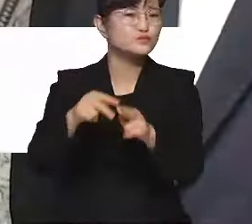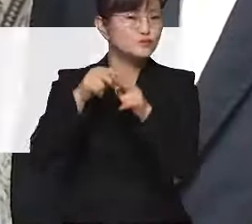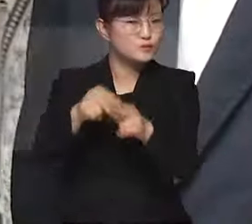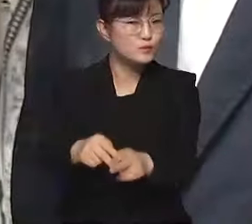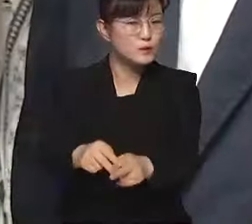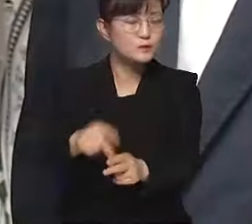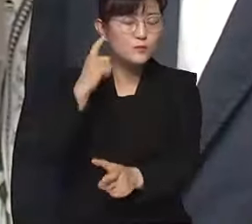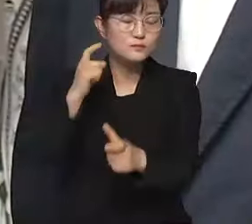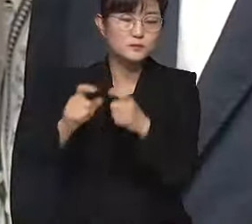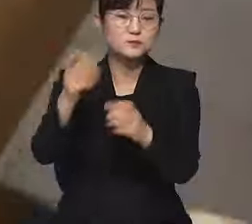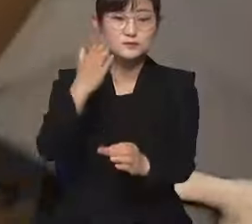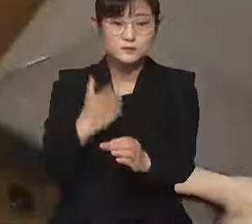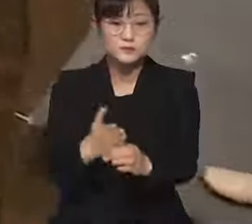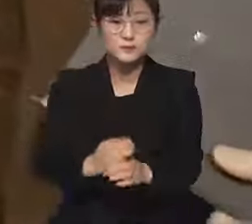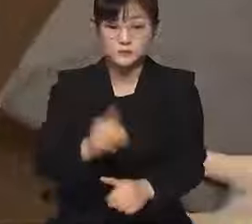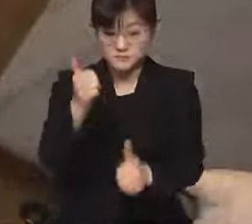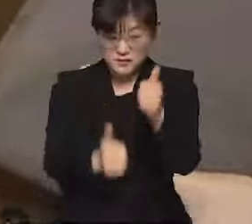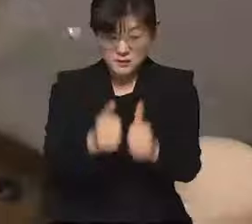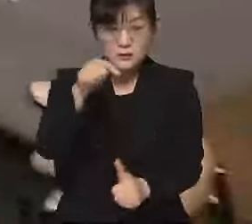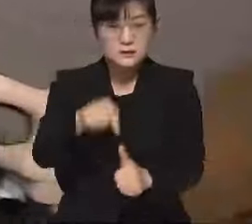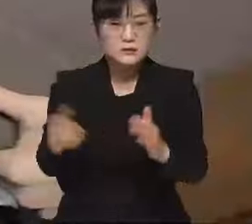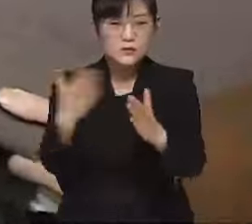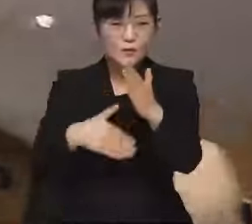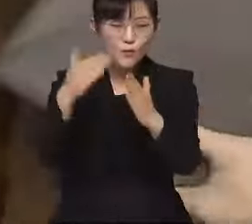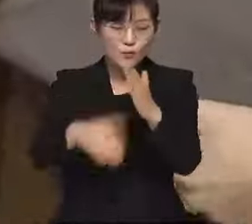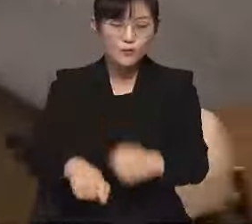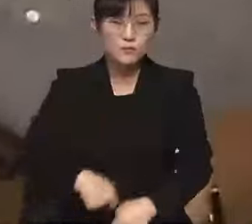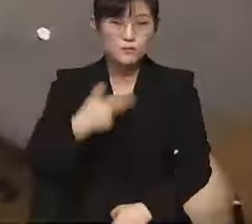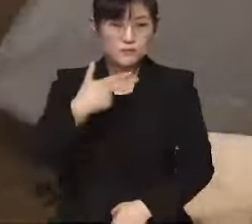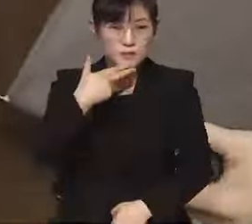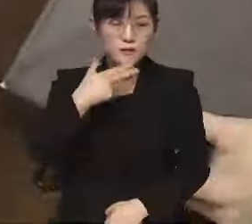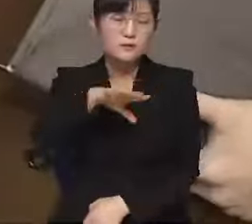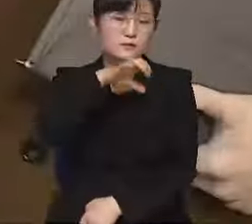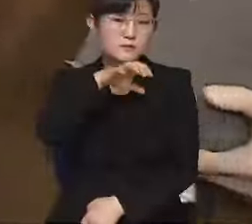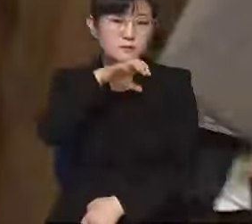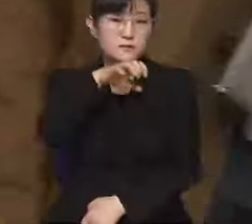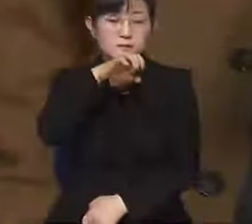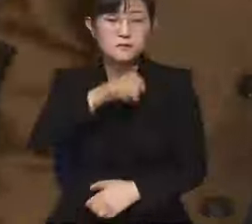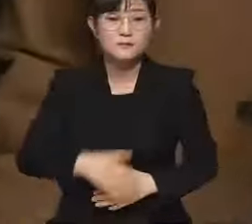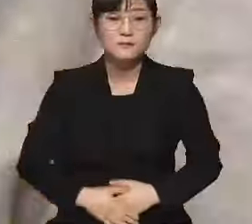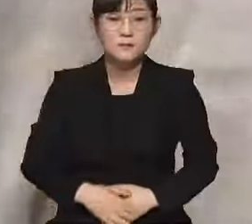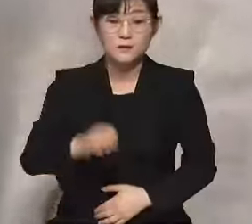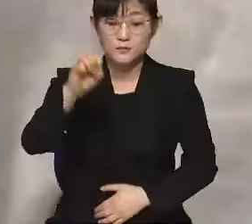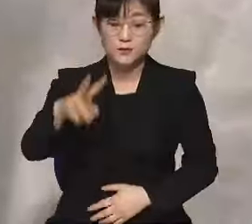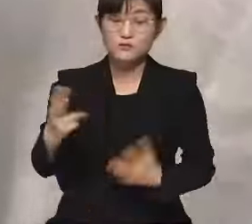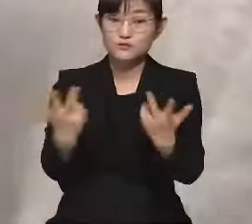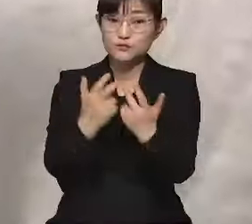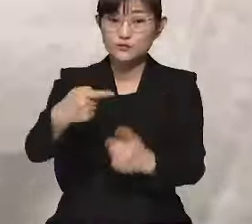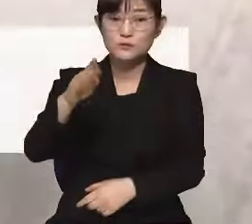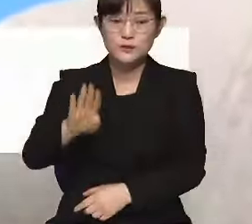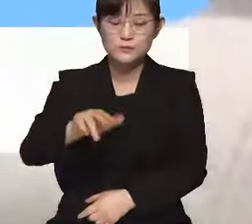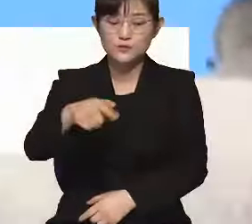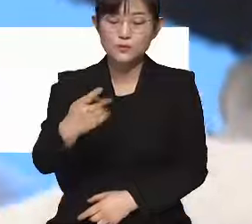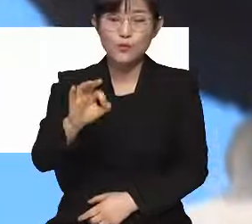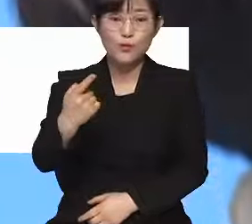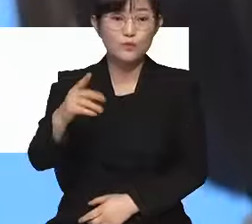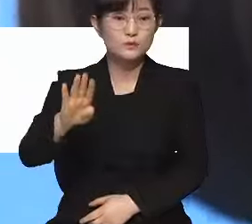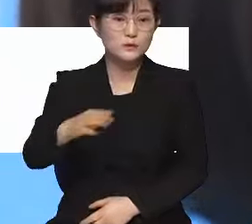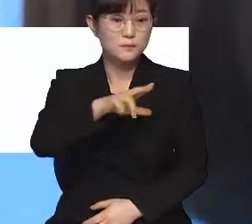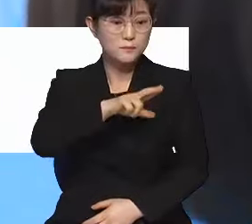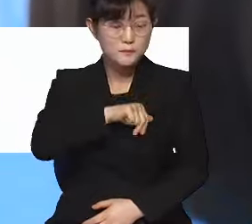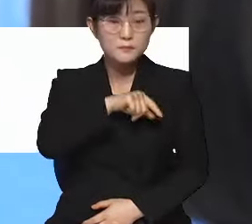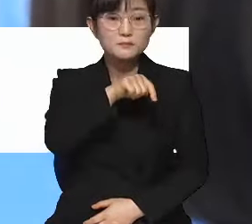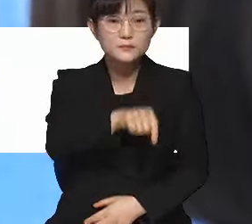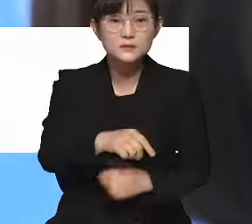있습니다. 경선 자체가 불공정했다는 주장도 나옵니다. 광주 북구갑의 조호섭 의원은 정준호 변호사